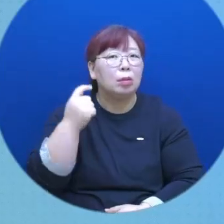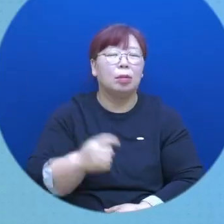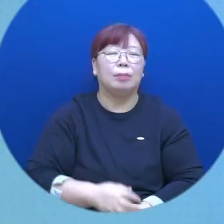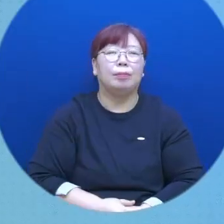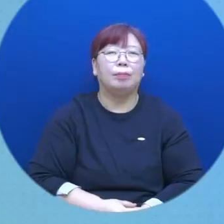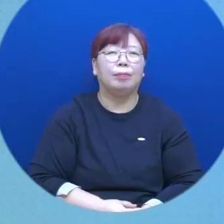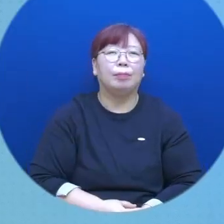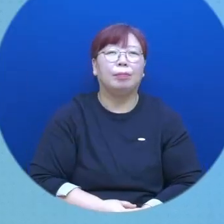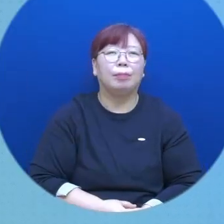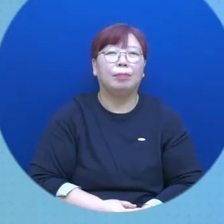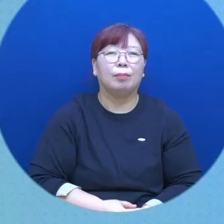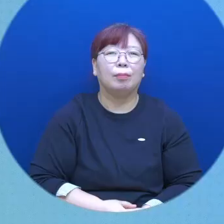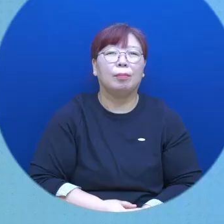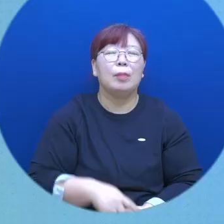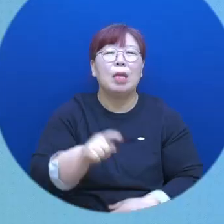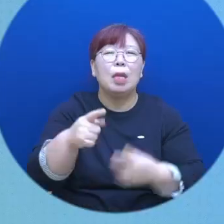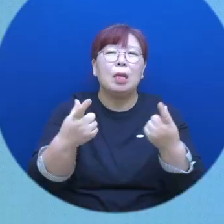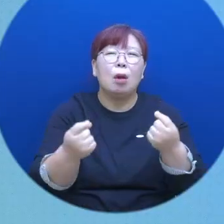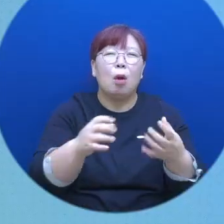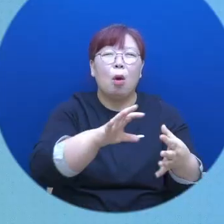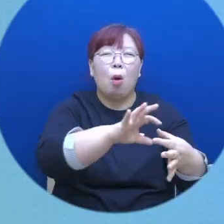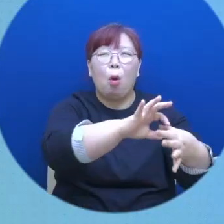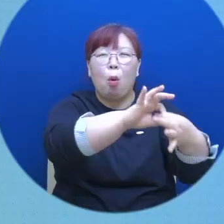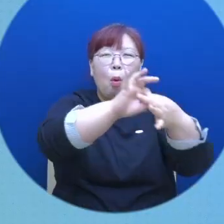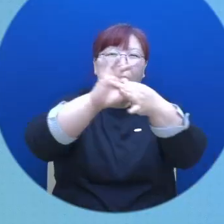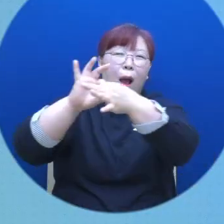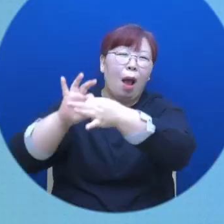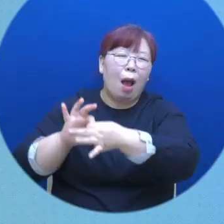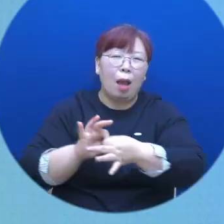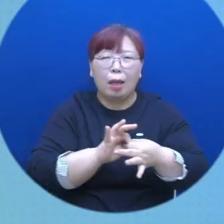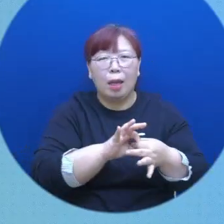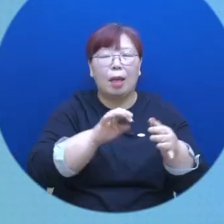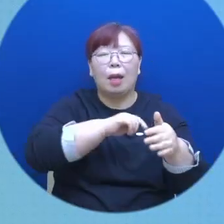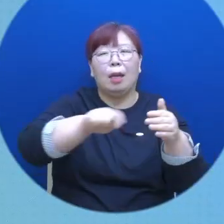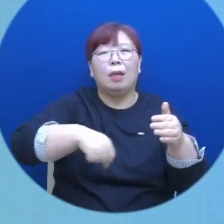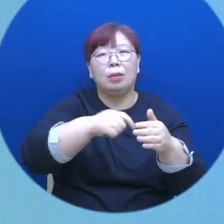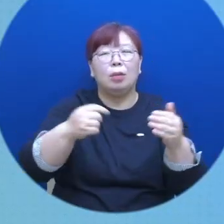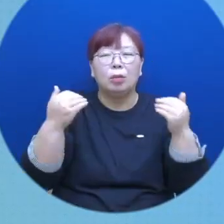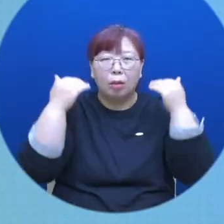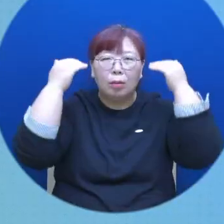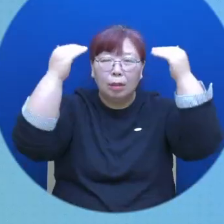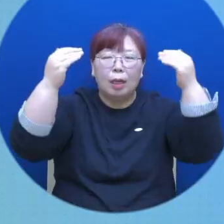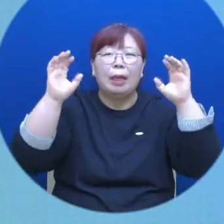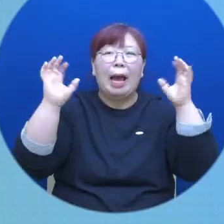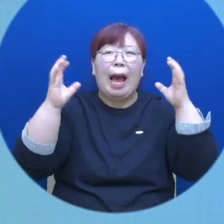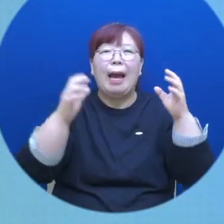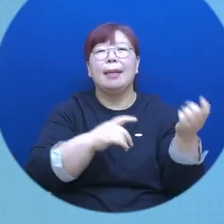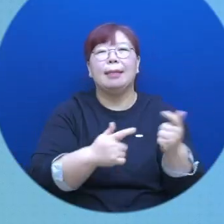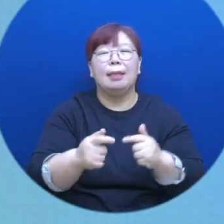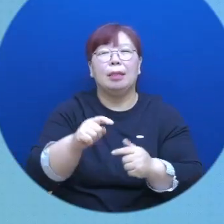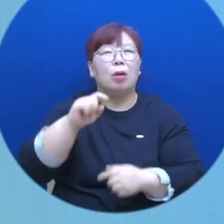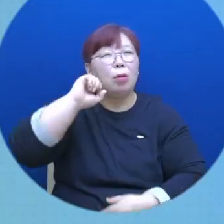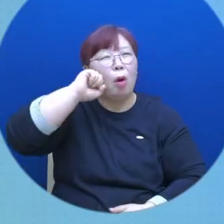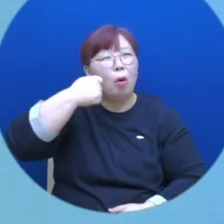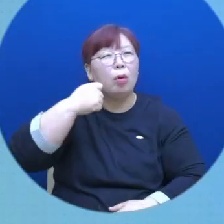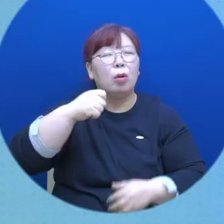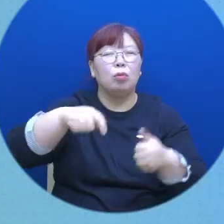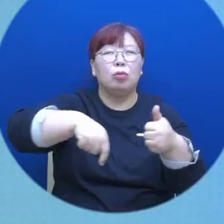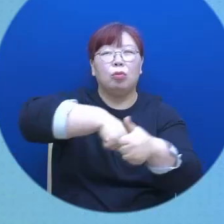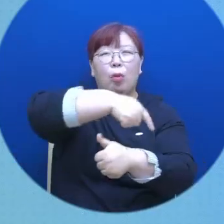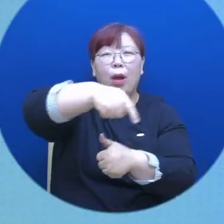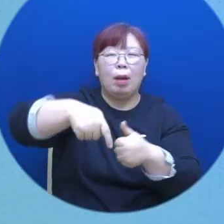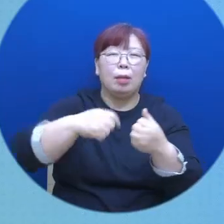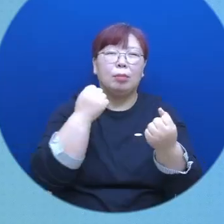바로 이런 관계망 속에 성장한 아이들이 그런 어려운 환경을